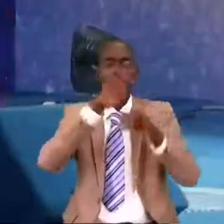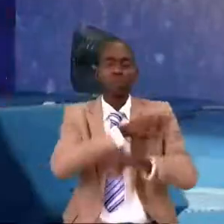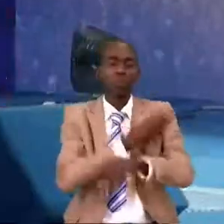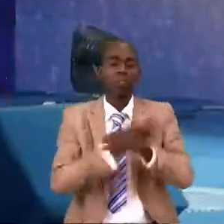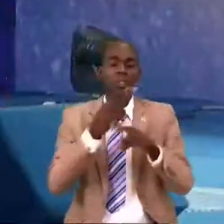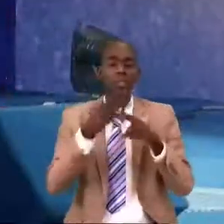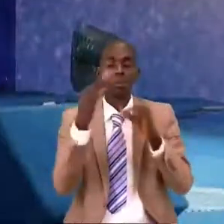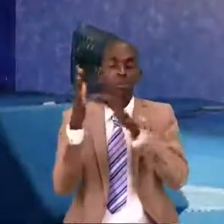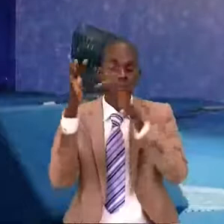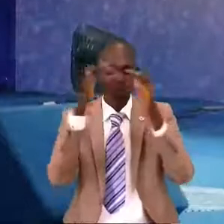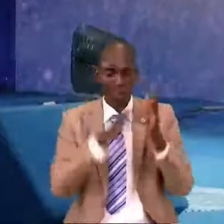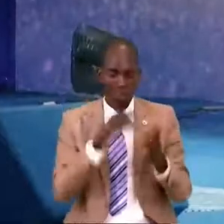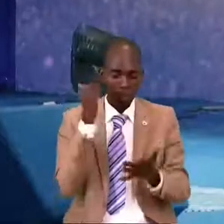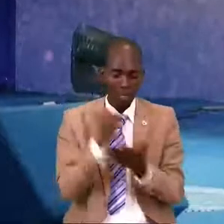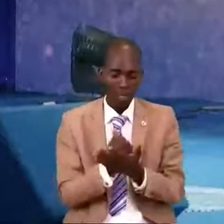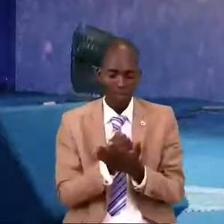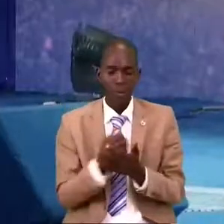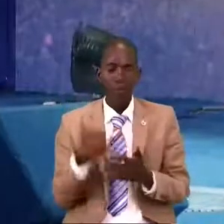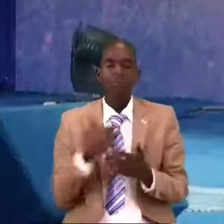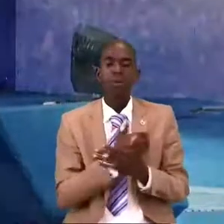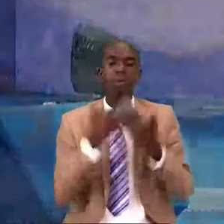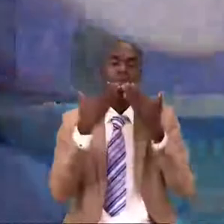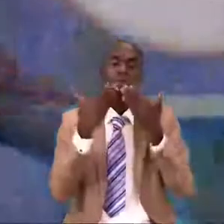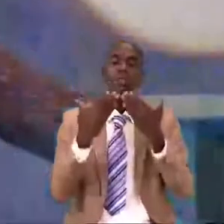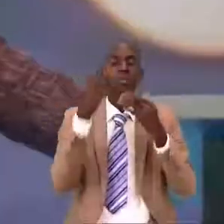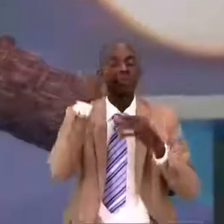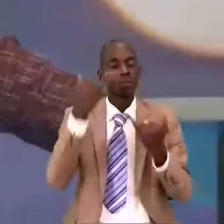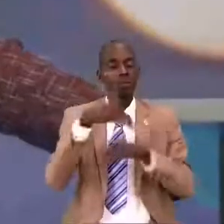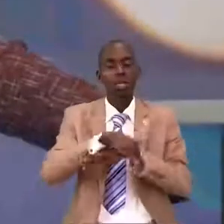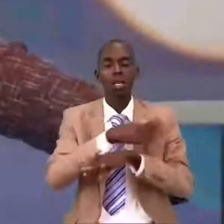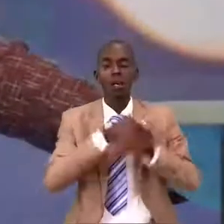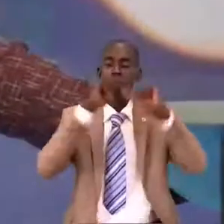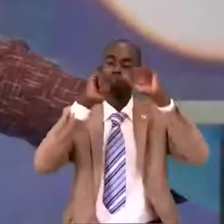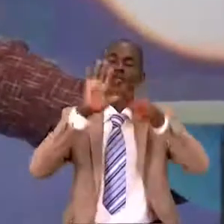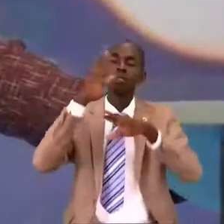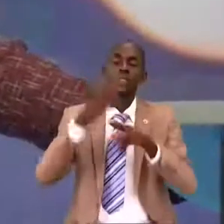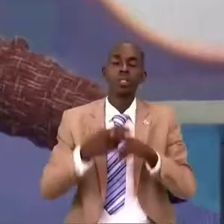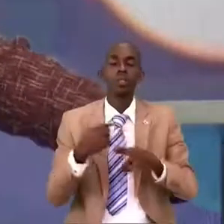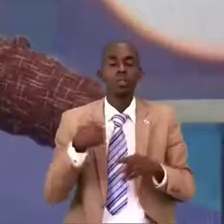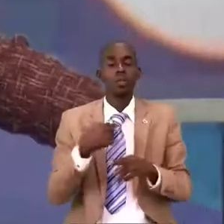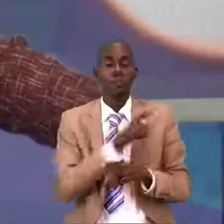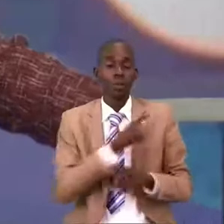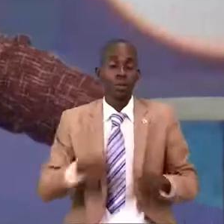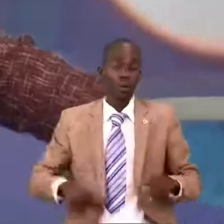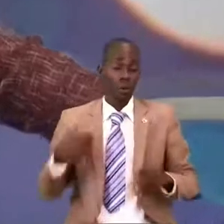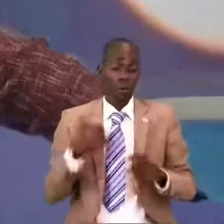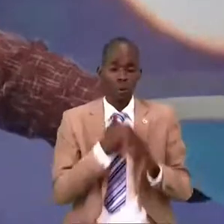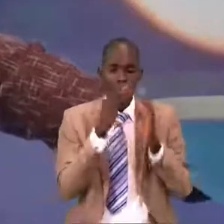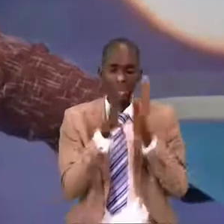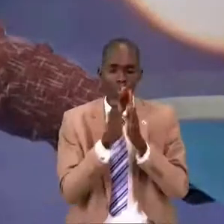nom. Seigneur, nous prions qu'aujourd'hui, que tu manifestes ta puissance,